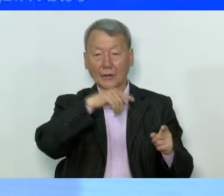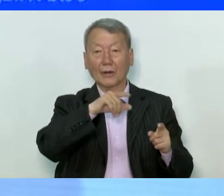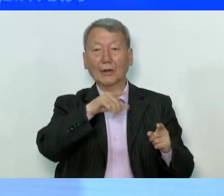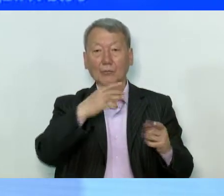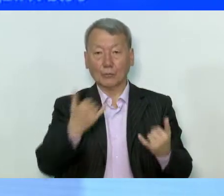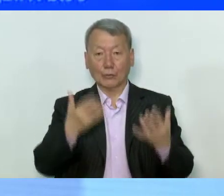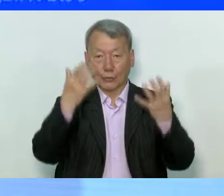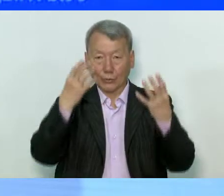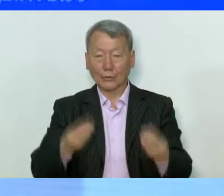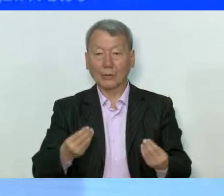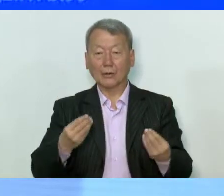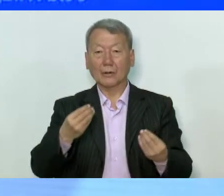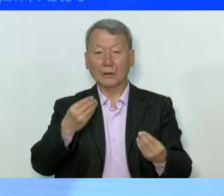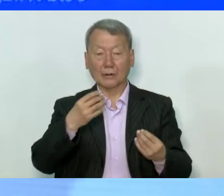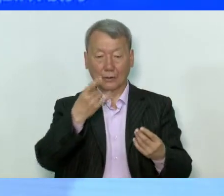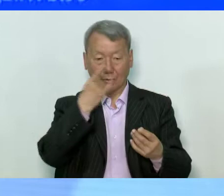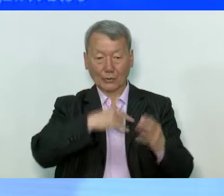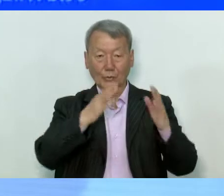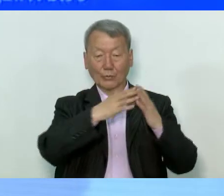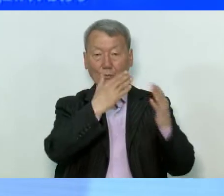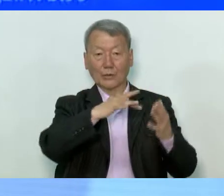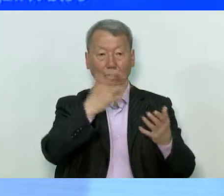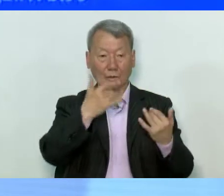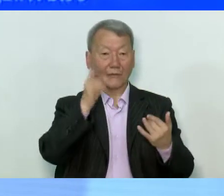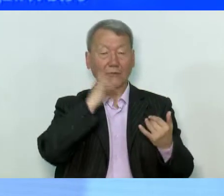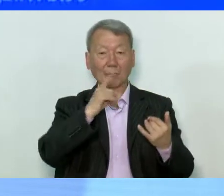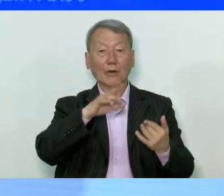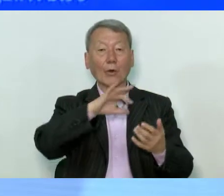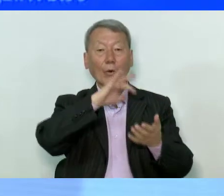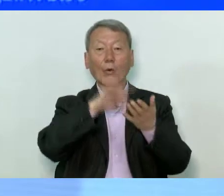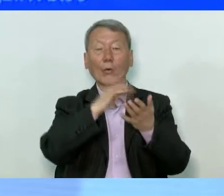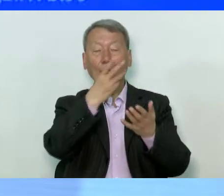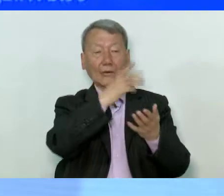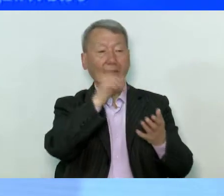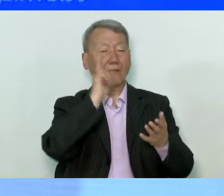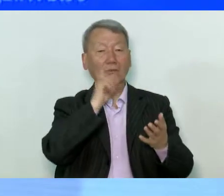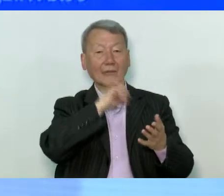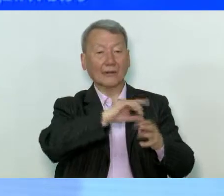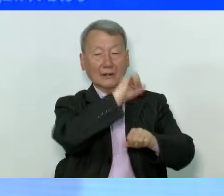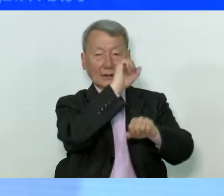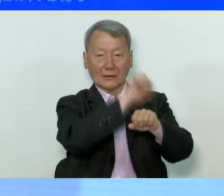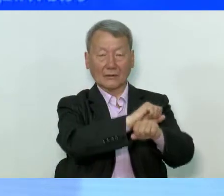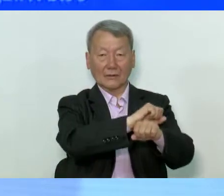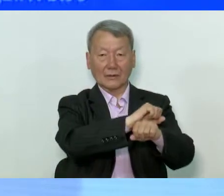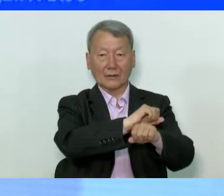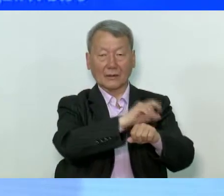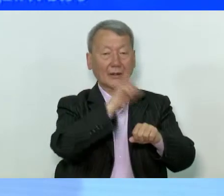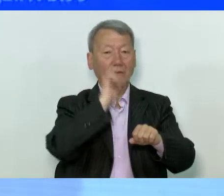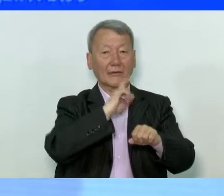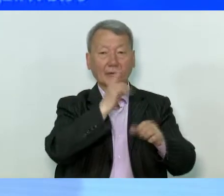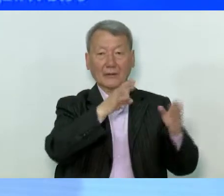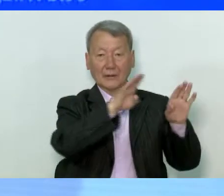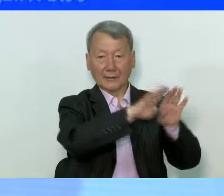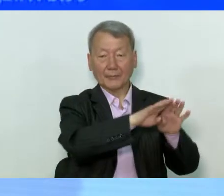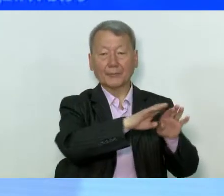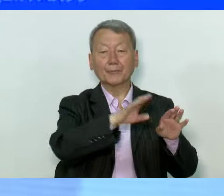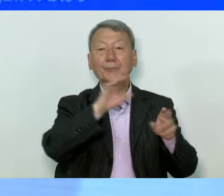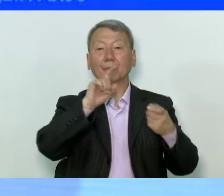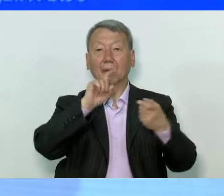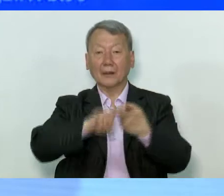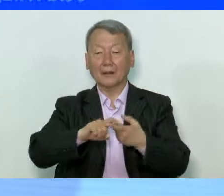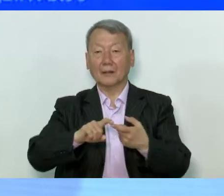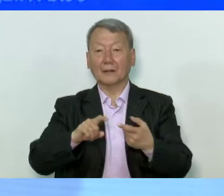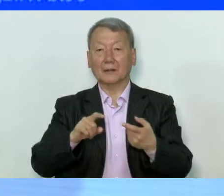Ошого бүгүнкү күндө төрөткана жабык болуп турат карантиндик режимде. Буга